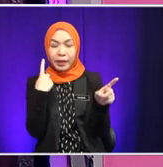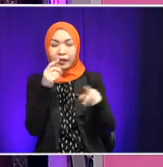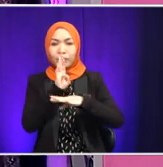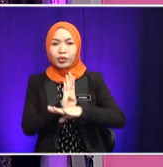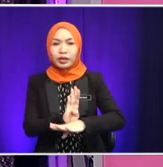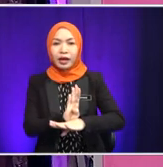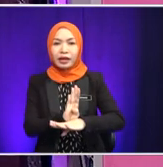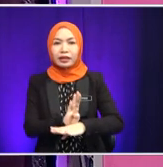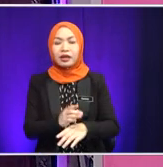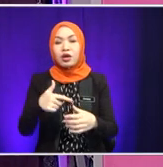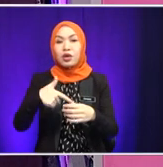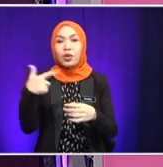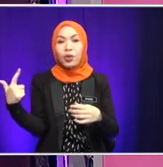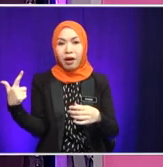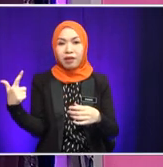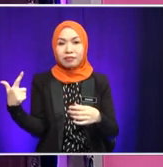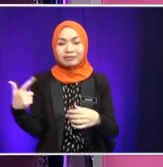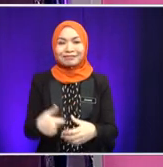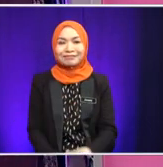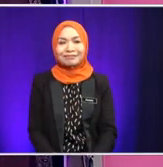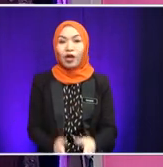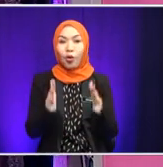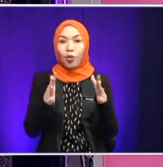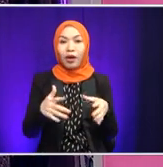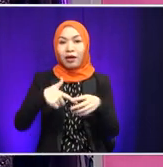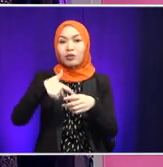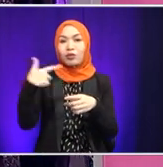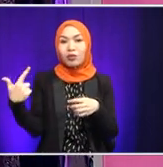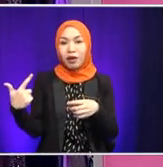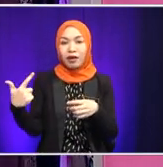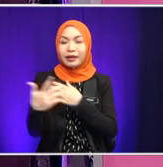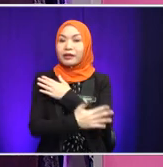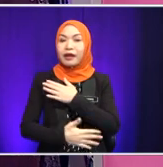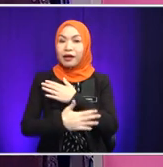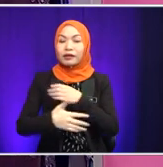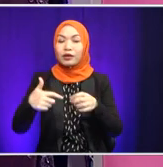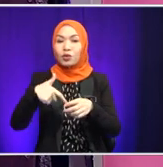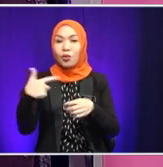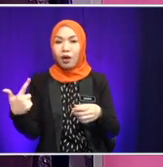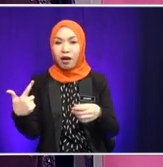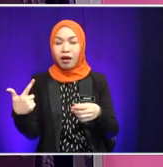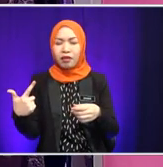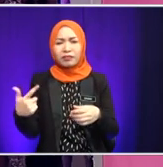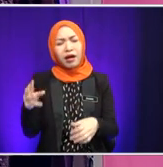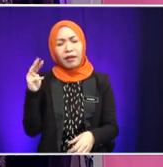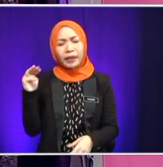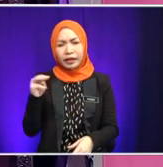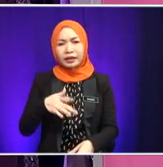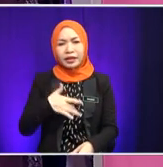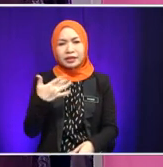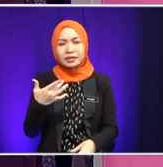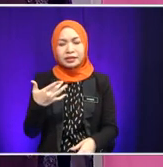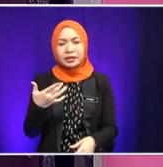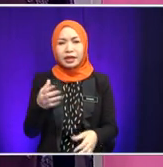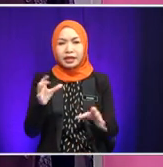budaya barat itu lebih lebih bagus lebih oke Memberikan manfaat kepada mereka dan mereka ngelupuk ataupun mereka